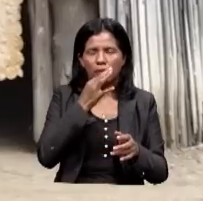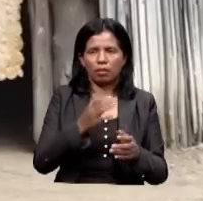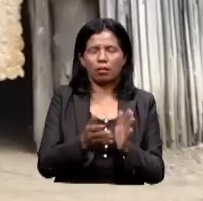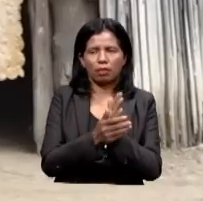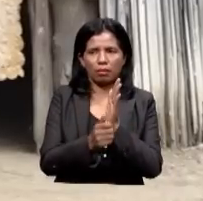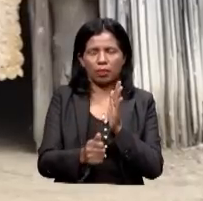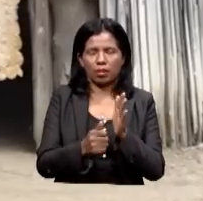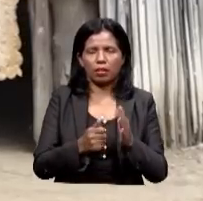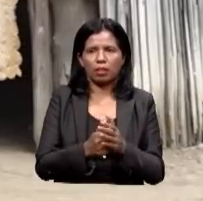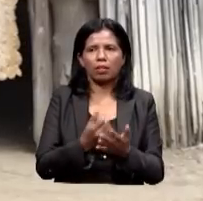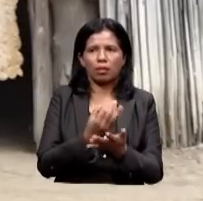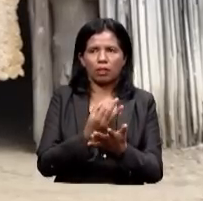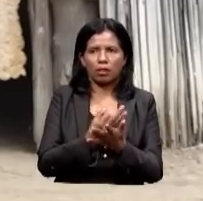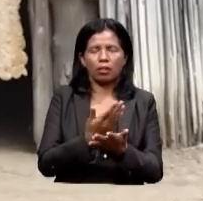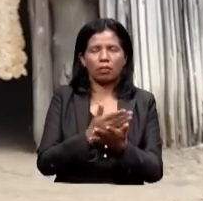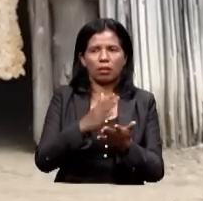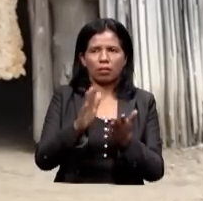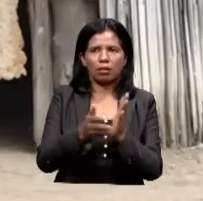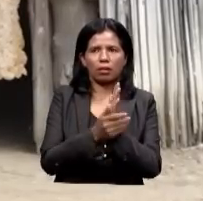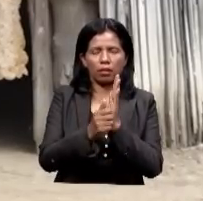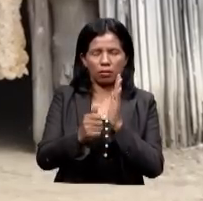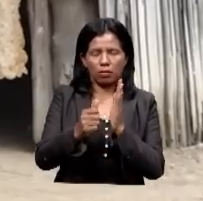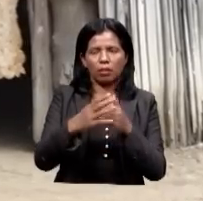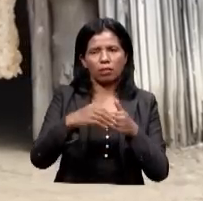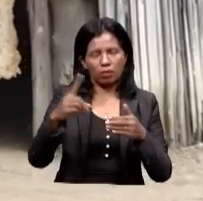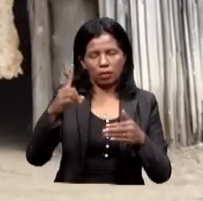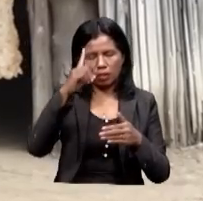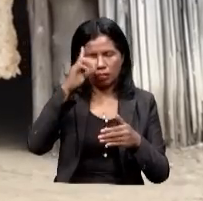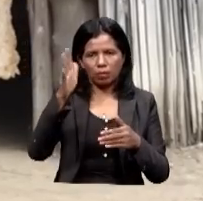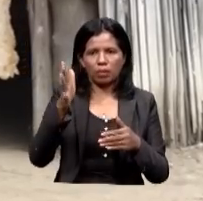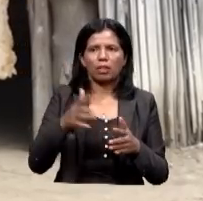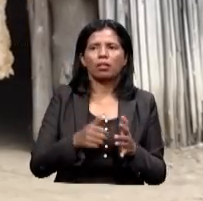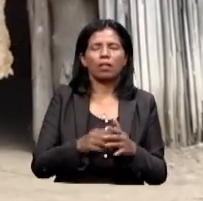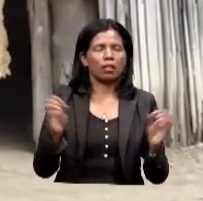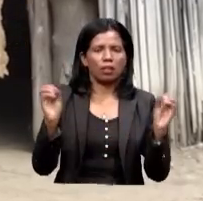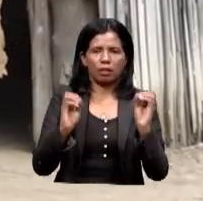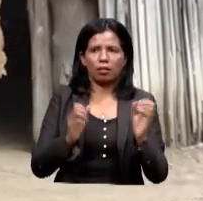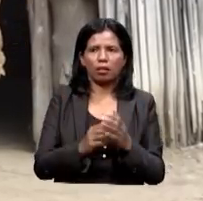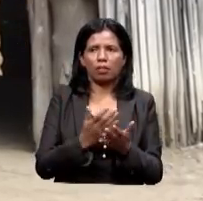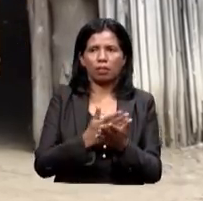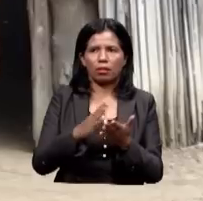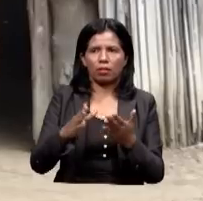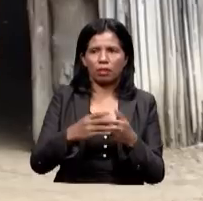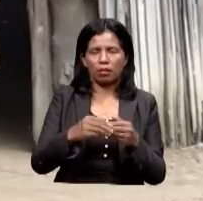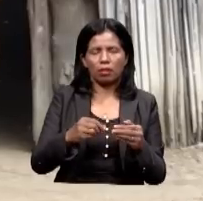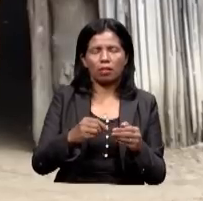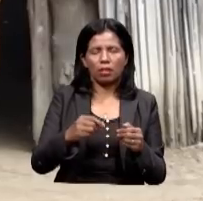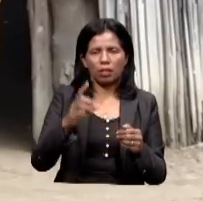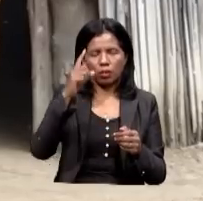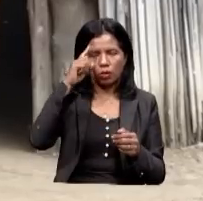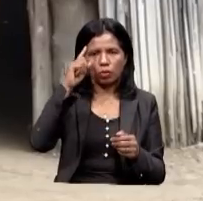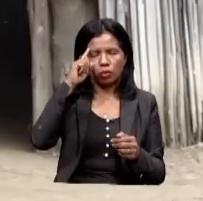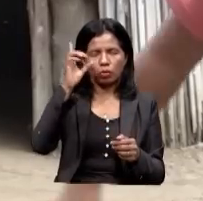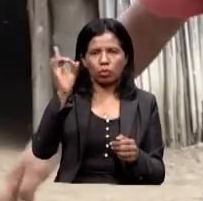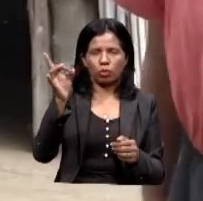iha osan ya hola ni tiga ratus dolar 50 sen, maklai ya hola itu 75 sen, maklai